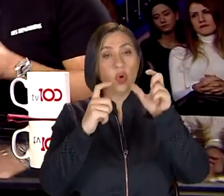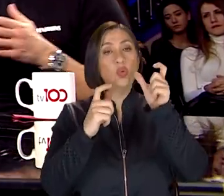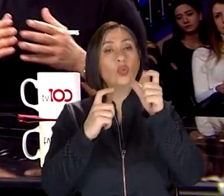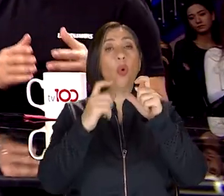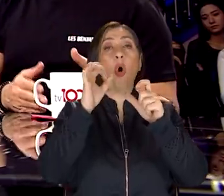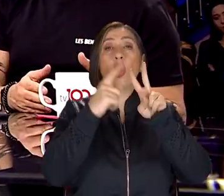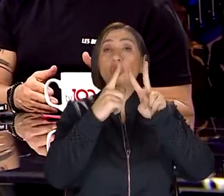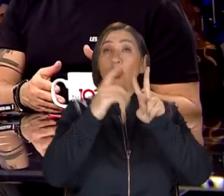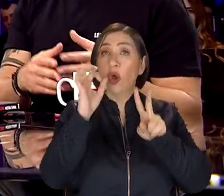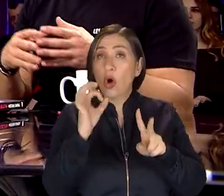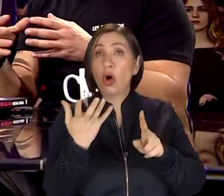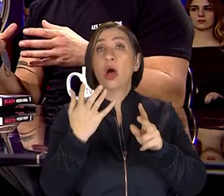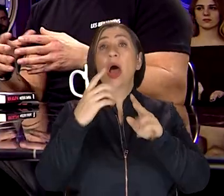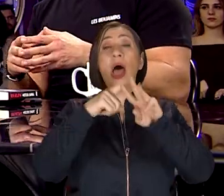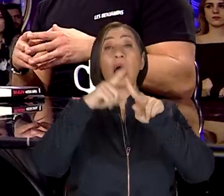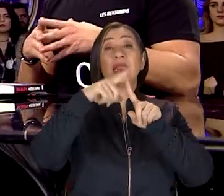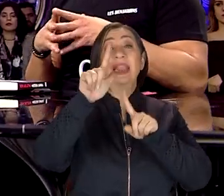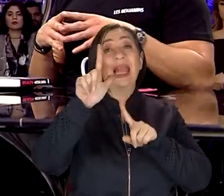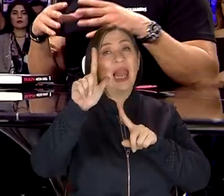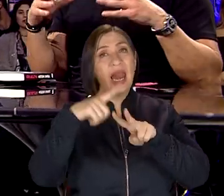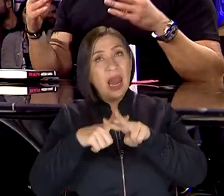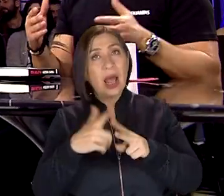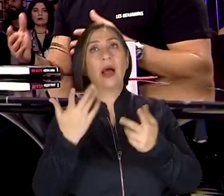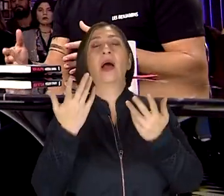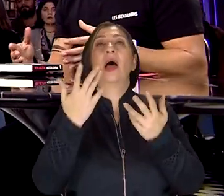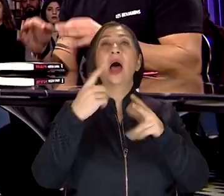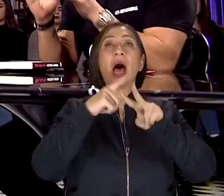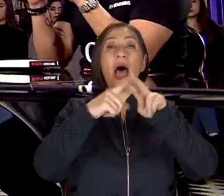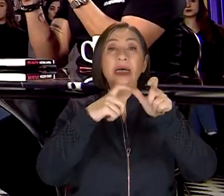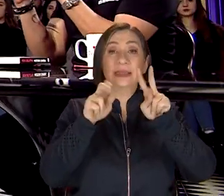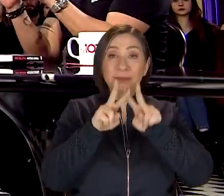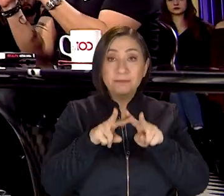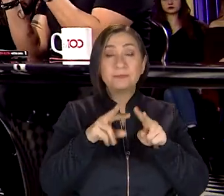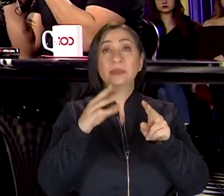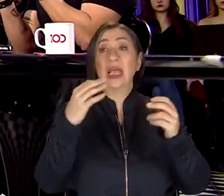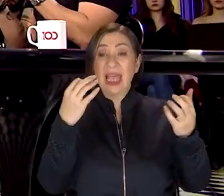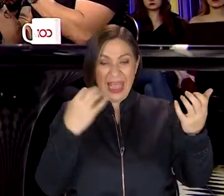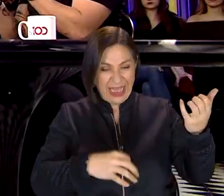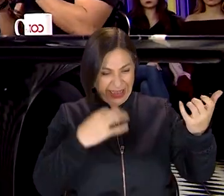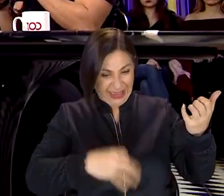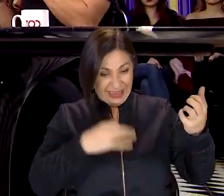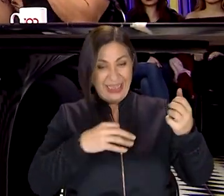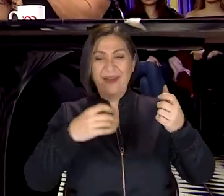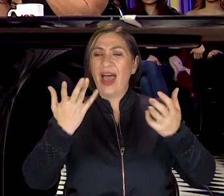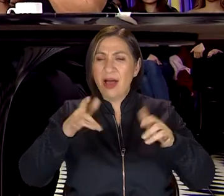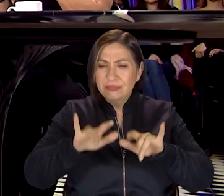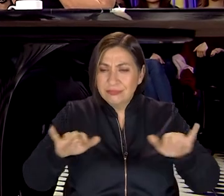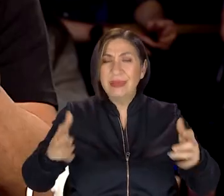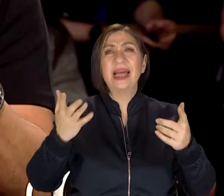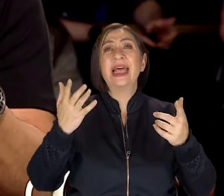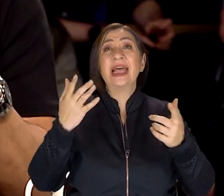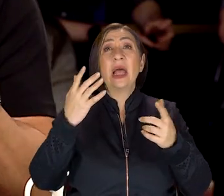Tunç gibi, Atilla Özdemir, rahmetli Atilla Özdemiroğlu gibi. Allah rahmet eylesin. Allah rahmet eylesin. Asım Ekren gibi. Yani evet. Enstrümanının, sazının üstadı olan,